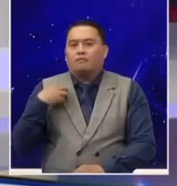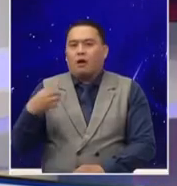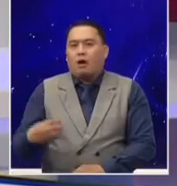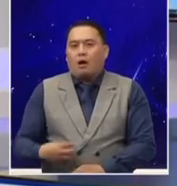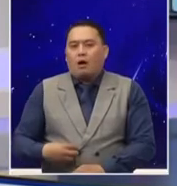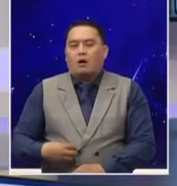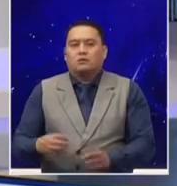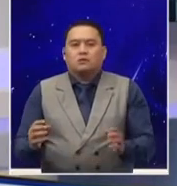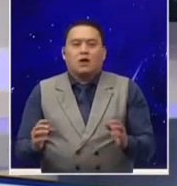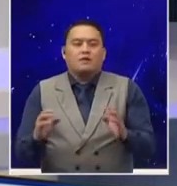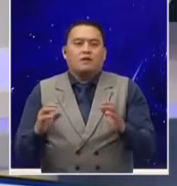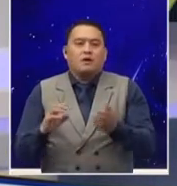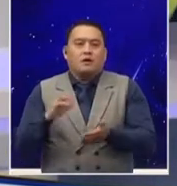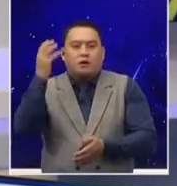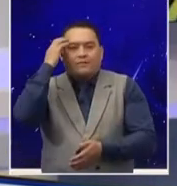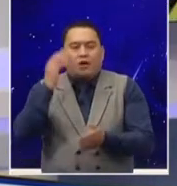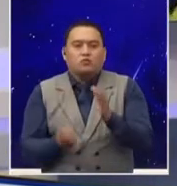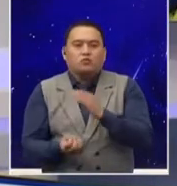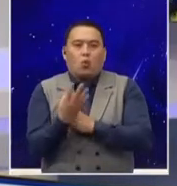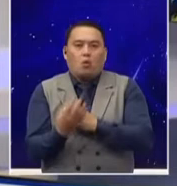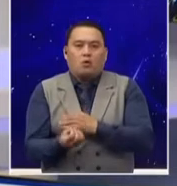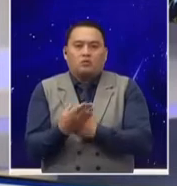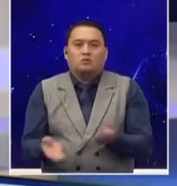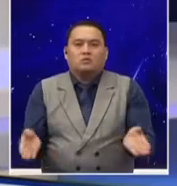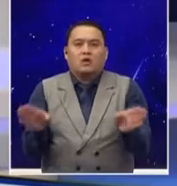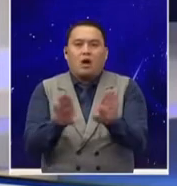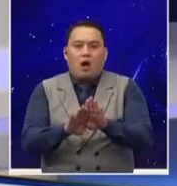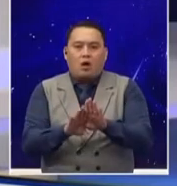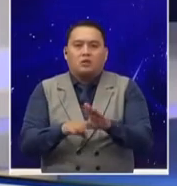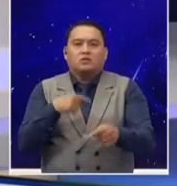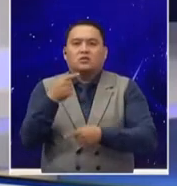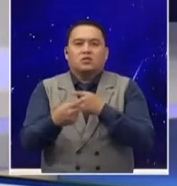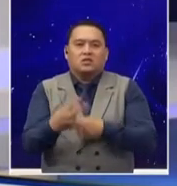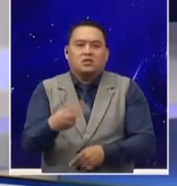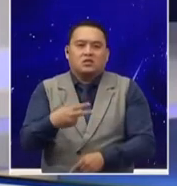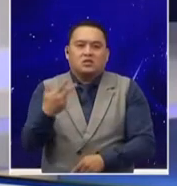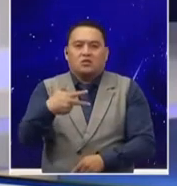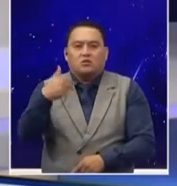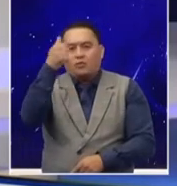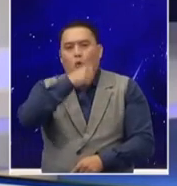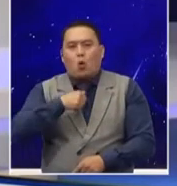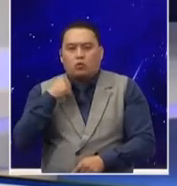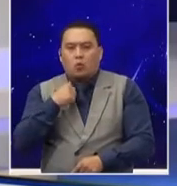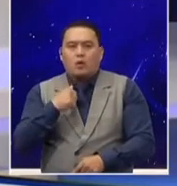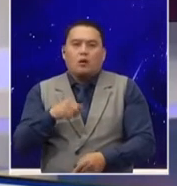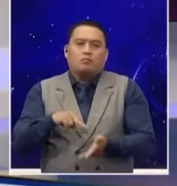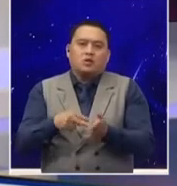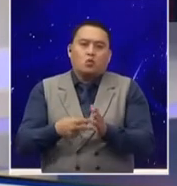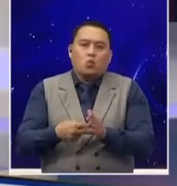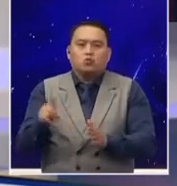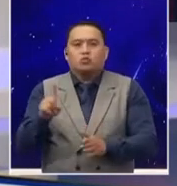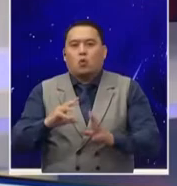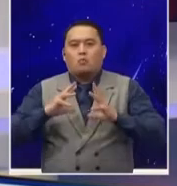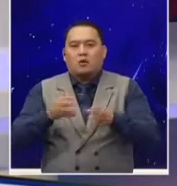Французская нефтегазовая компания Total спрогнозировала конец нефтяной эпохи после 2030 года. Аналитики уверены, что